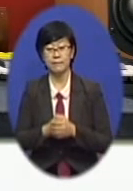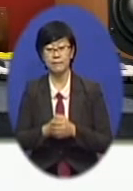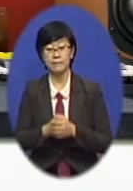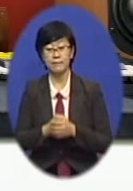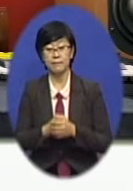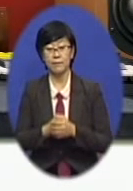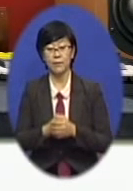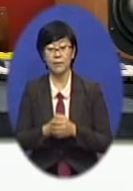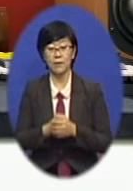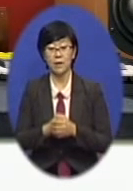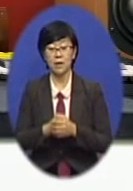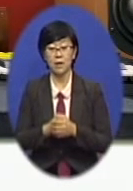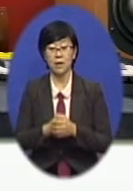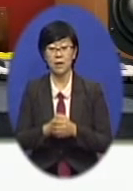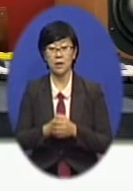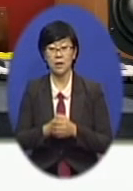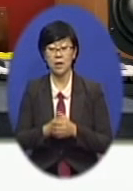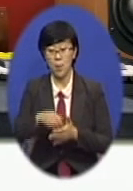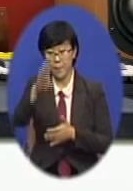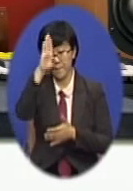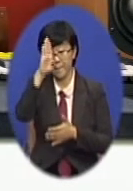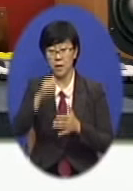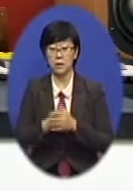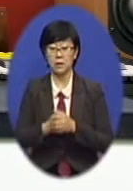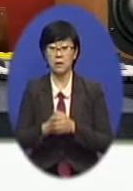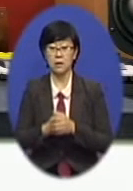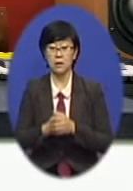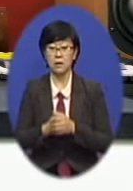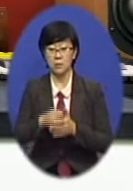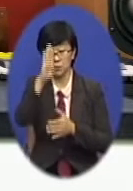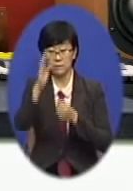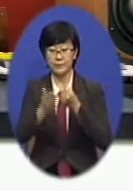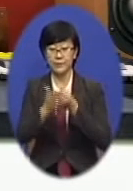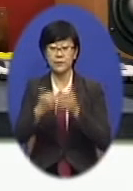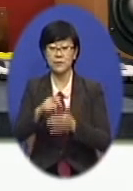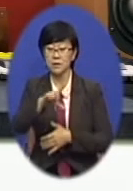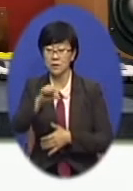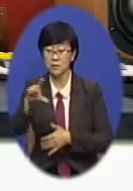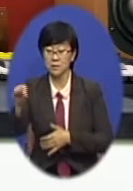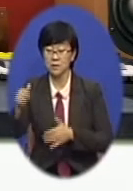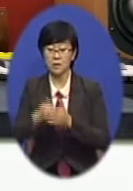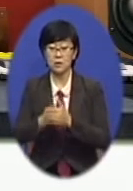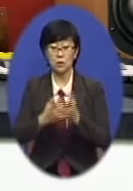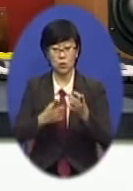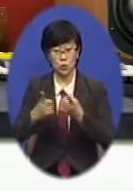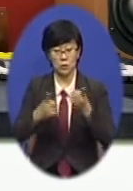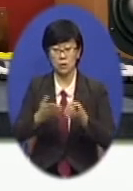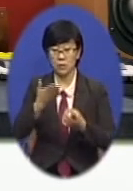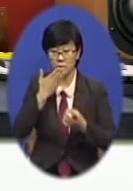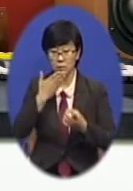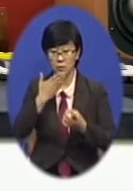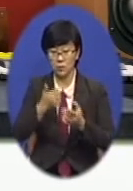그 저 신경 그 네. 병에 예. 저 병 때문에 음식을 네. 어떤 거를